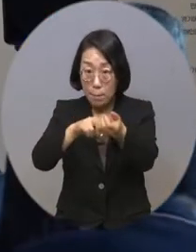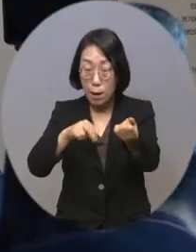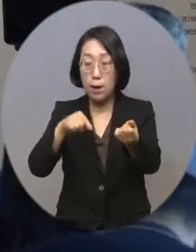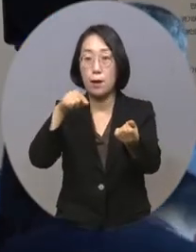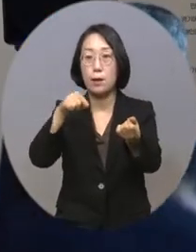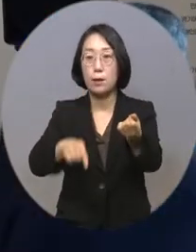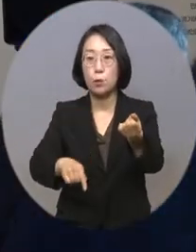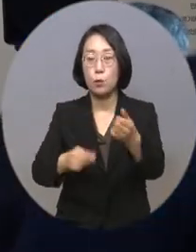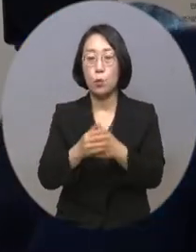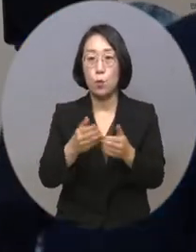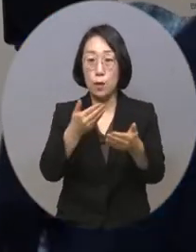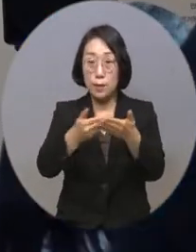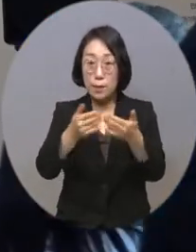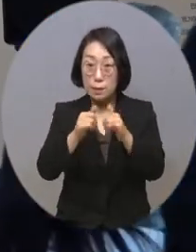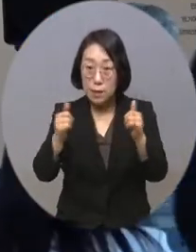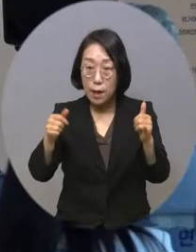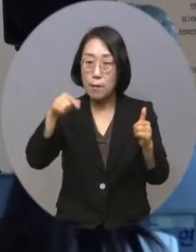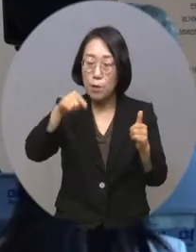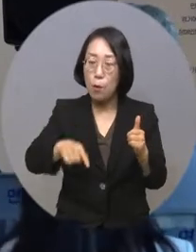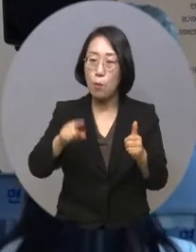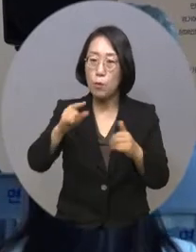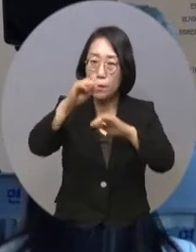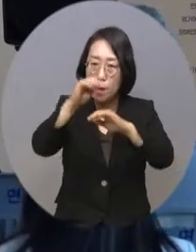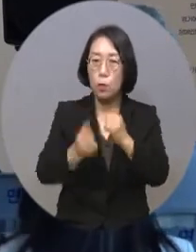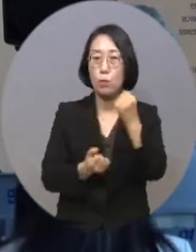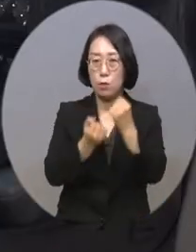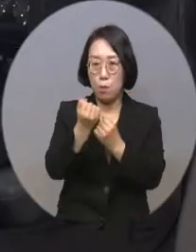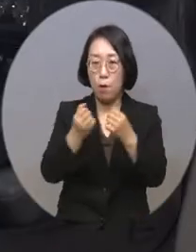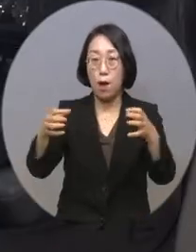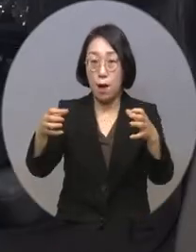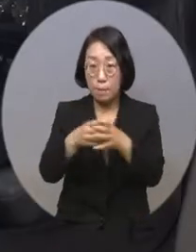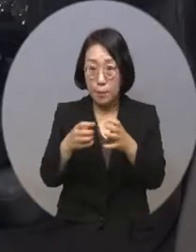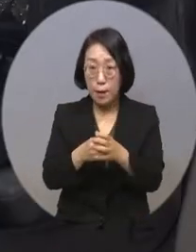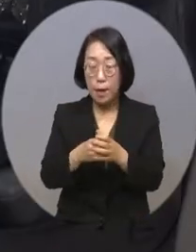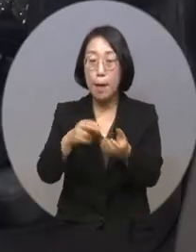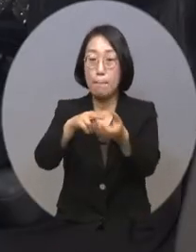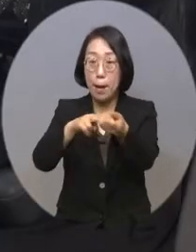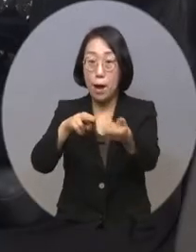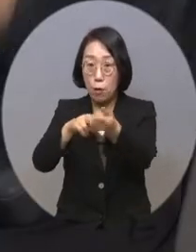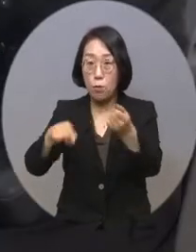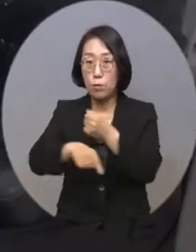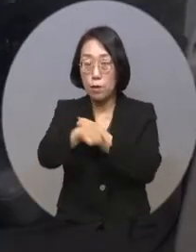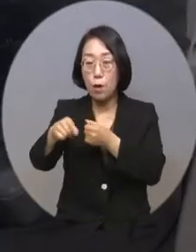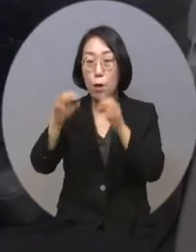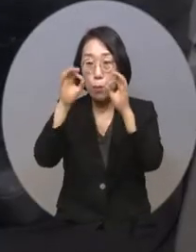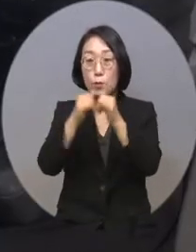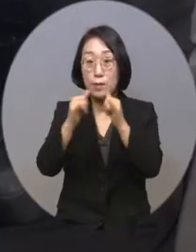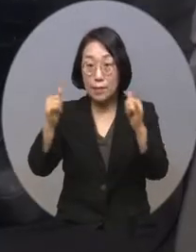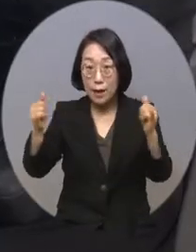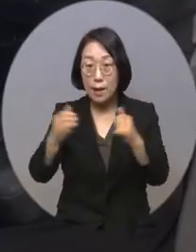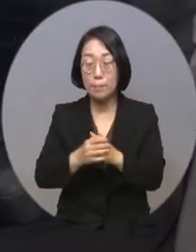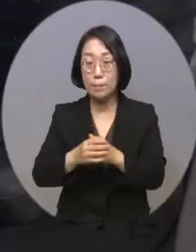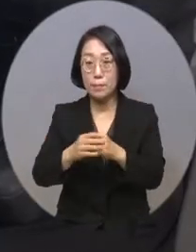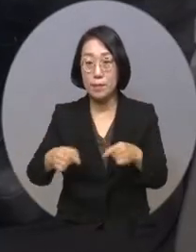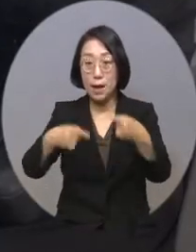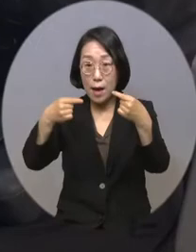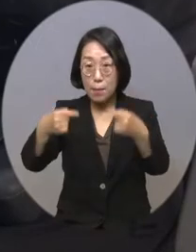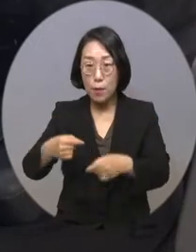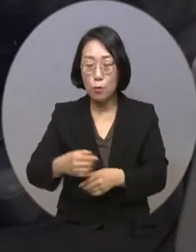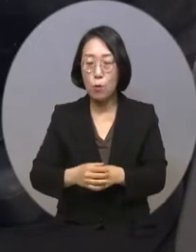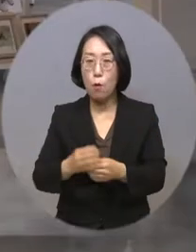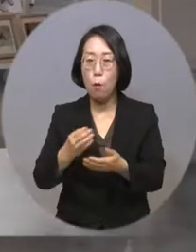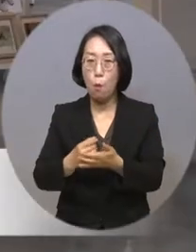작가들이 작품 회사를 가 뜨린 경매가 진행되어 관람객들이 전시에 참여 해 가치를